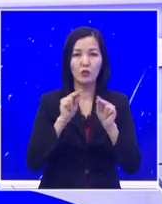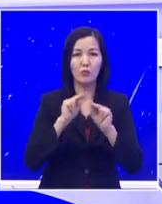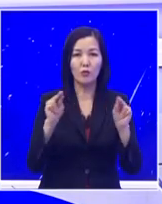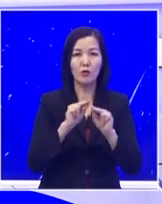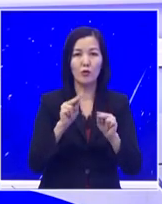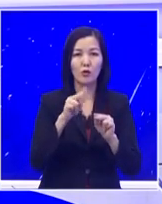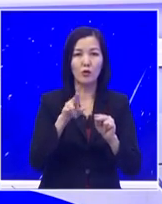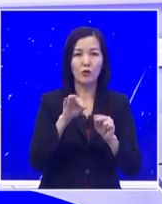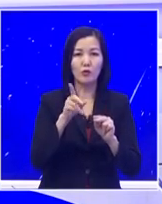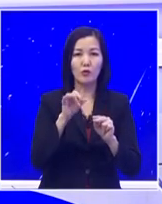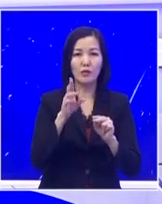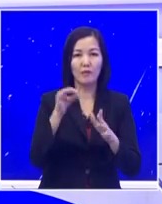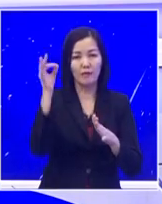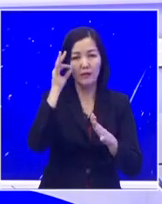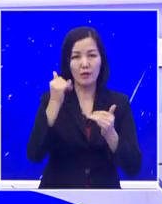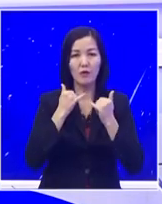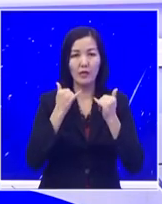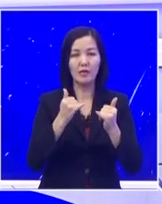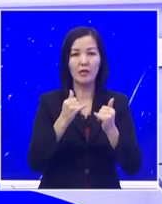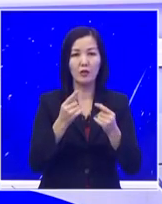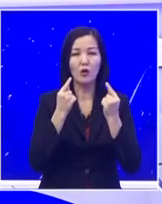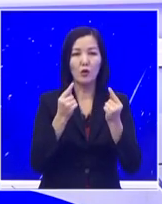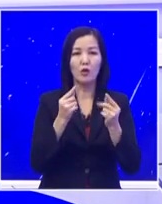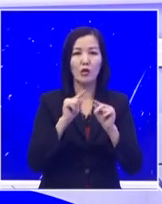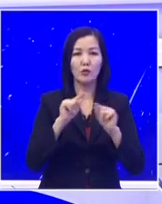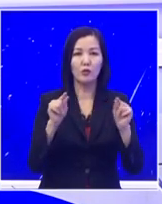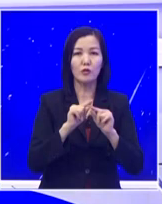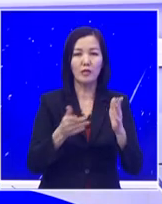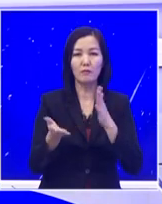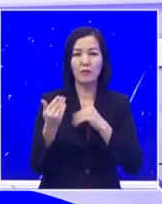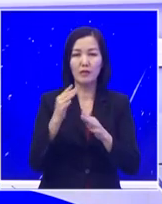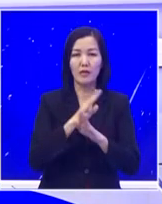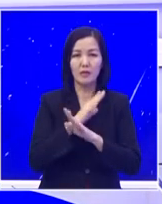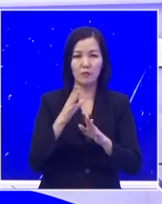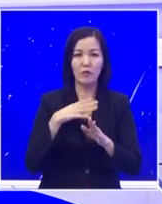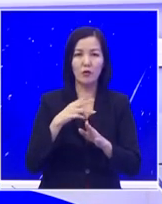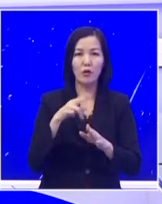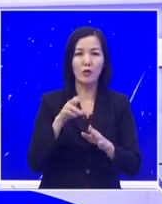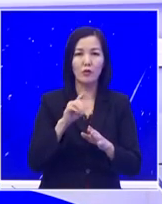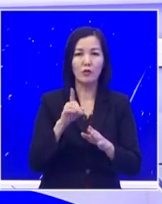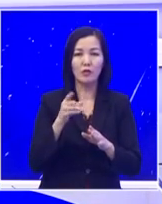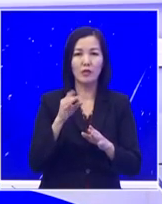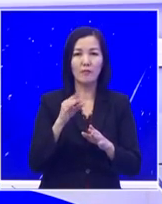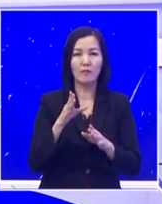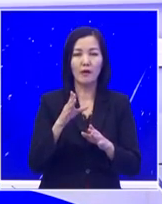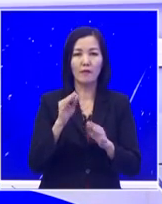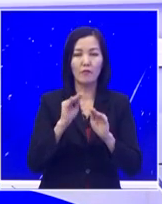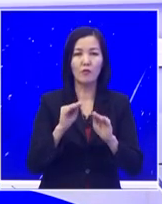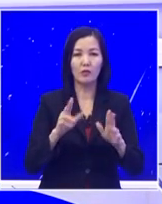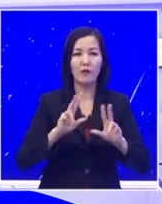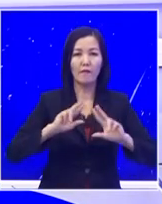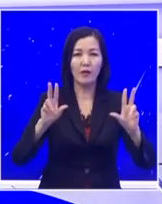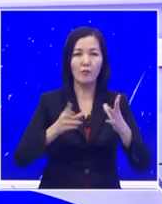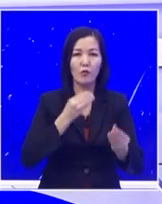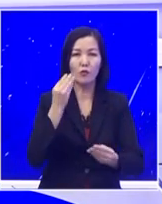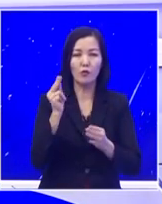мұғалімі Сержан Дүзгенбаев еске алуға арналды. Ұлағатты ұстаз былтыр өмірден озған еді. Дүзгенбаев саналы ғұмырында оқушыларды волейбол